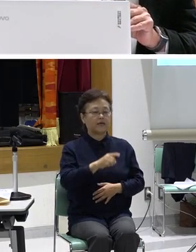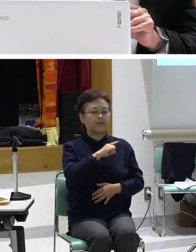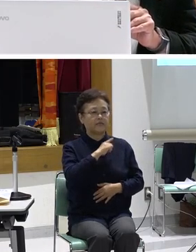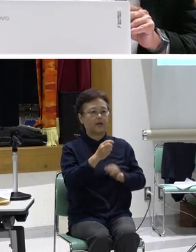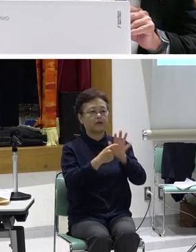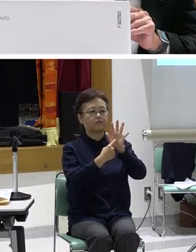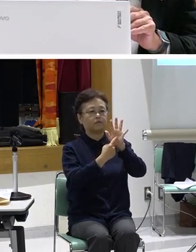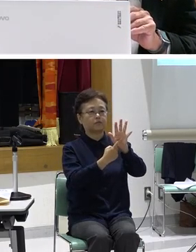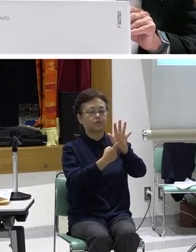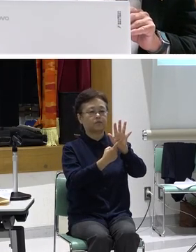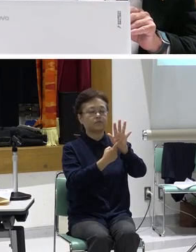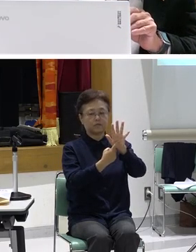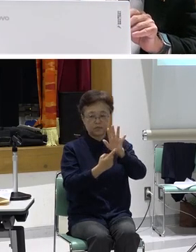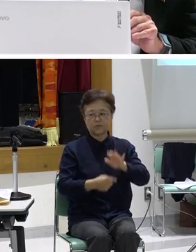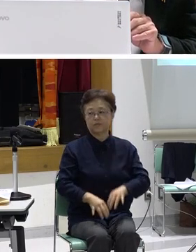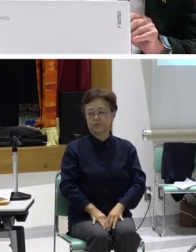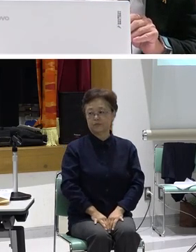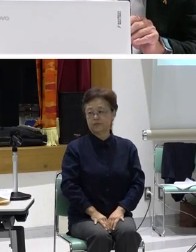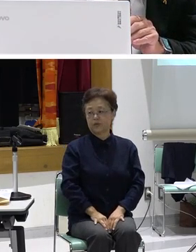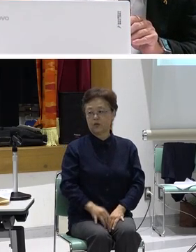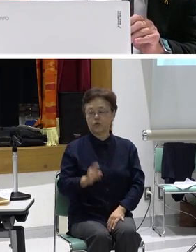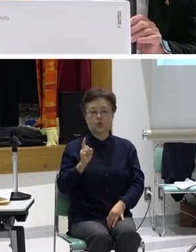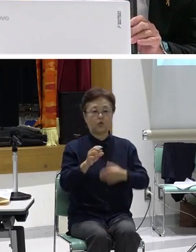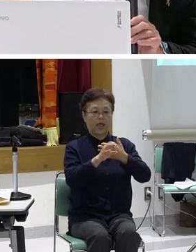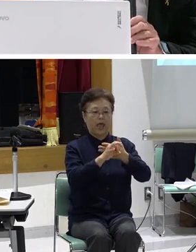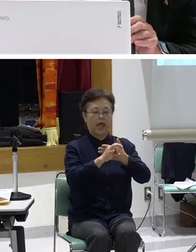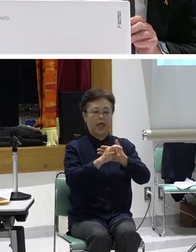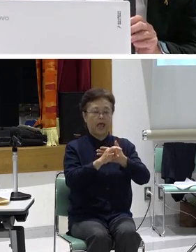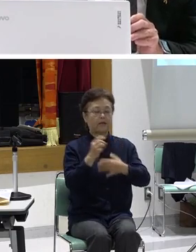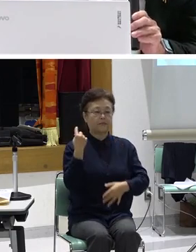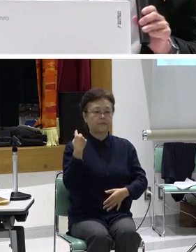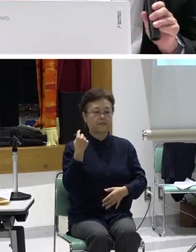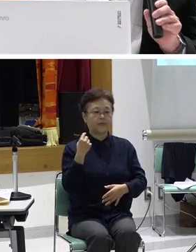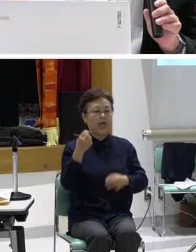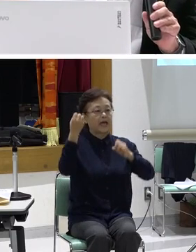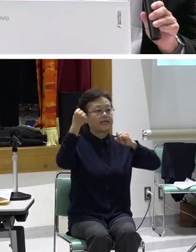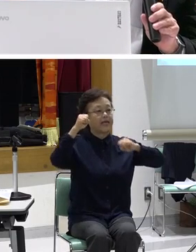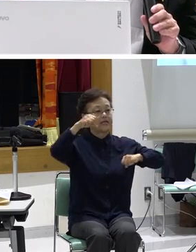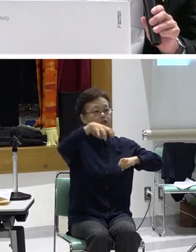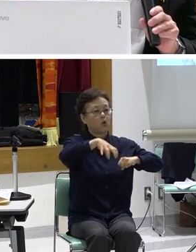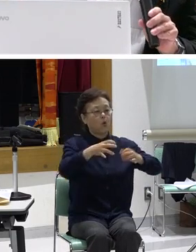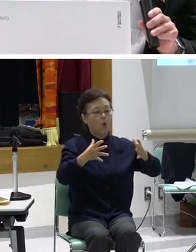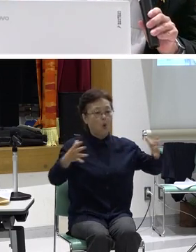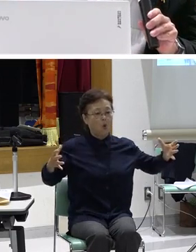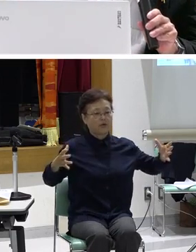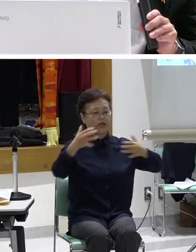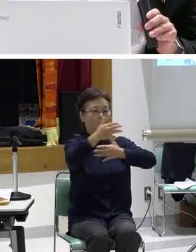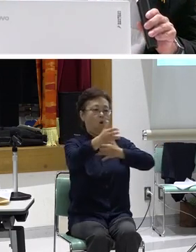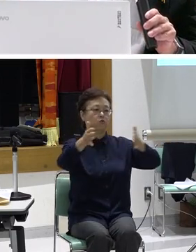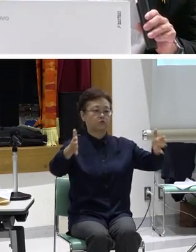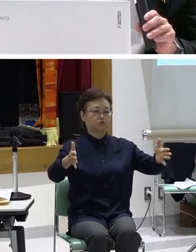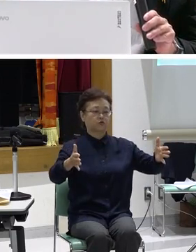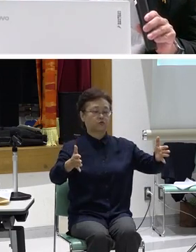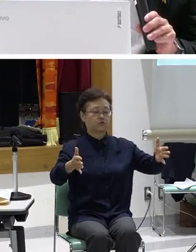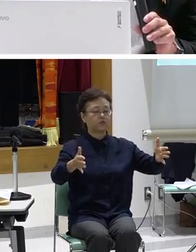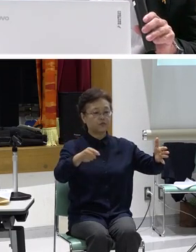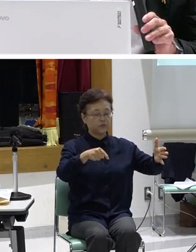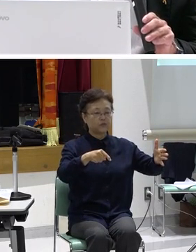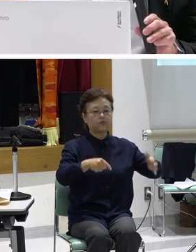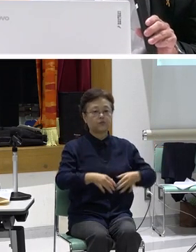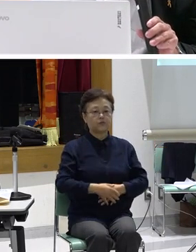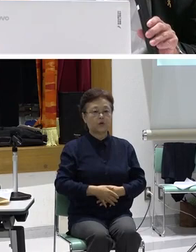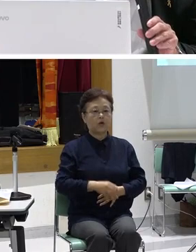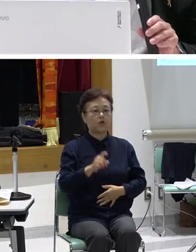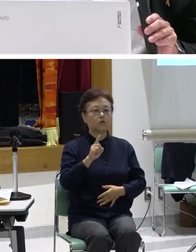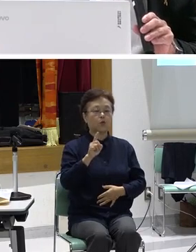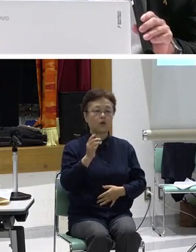的な例なんですけど、これは、ホールというか劇場のようなところは、どんな